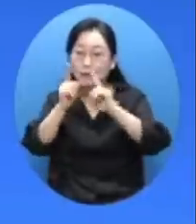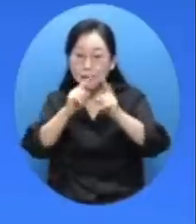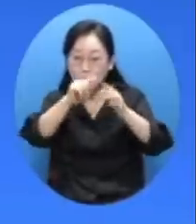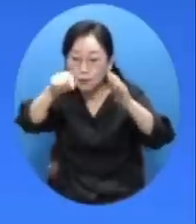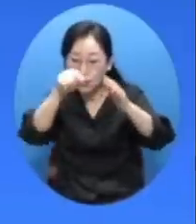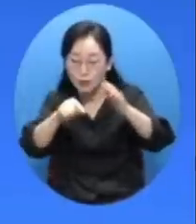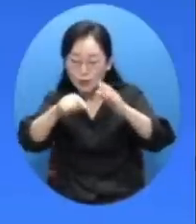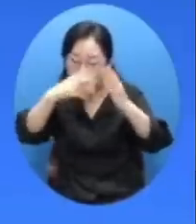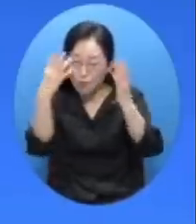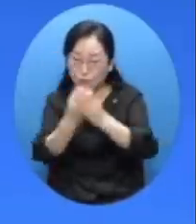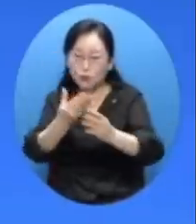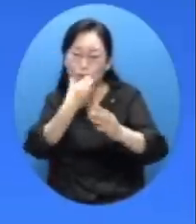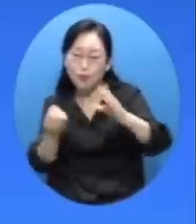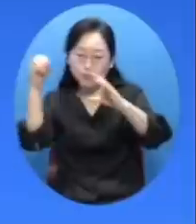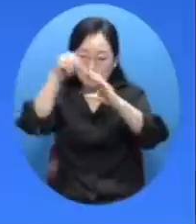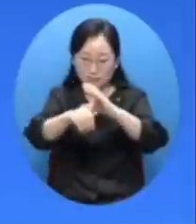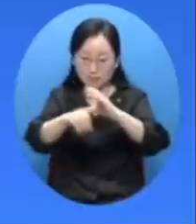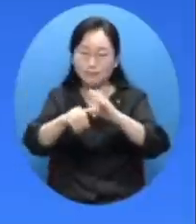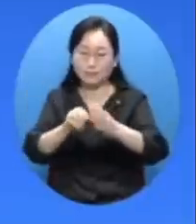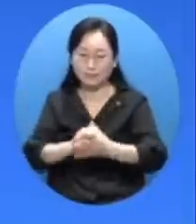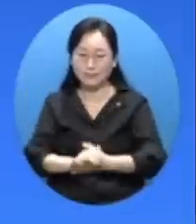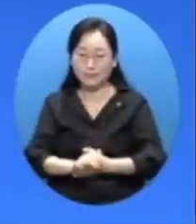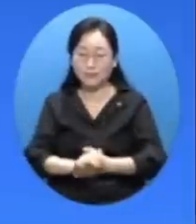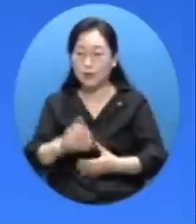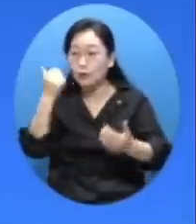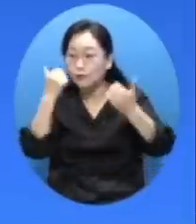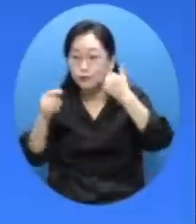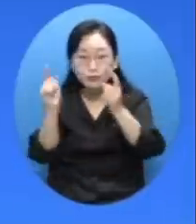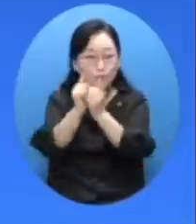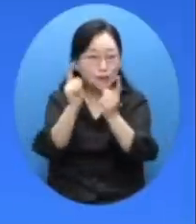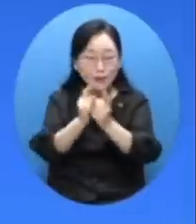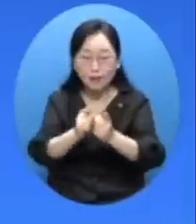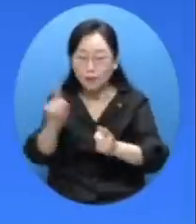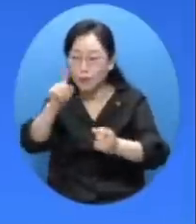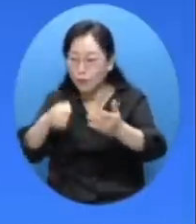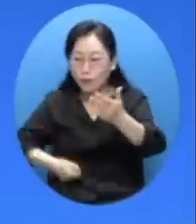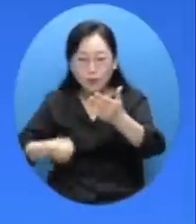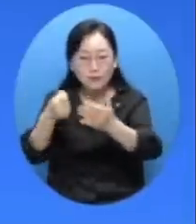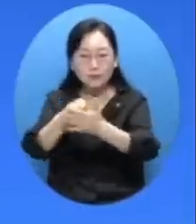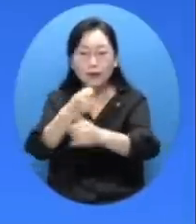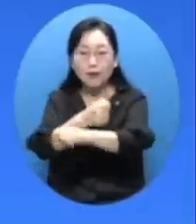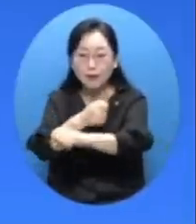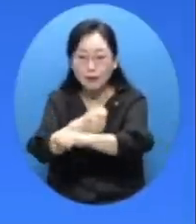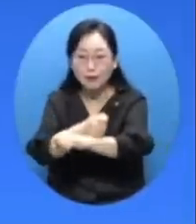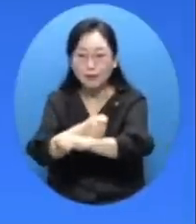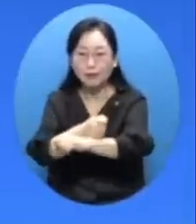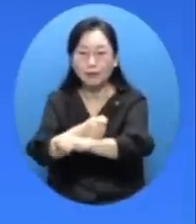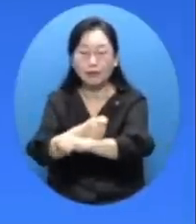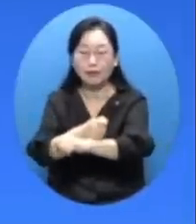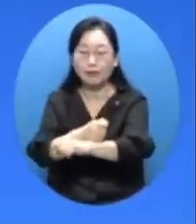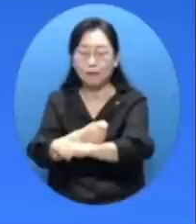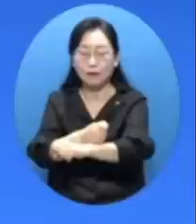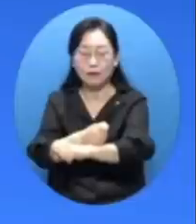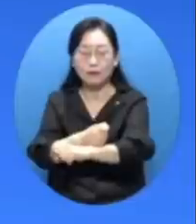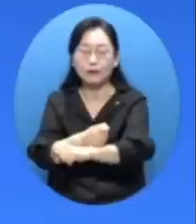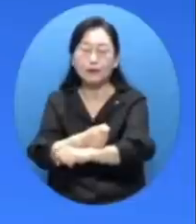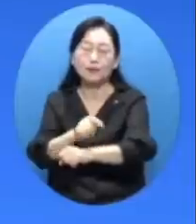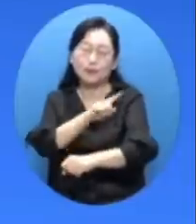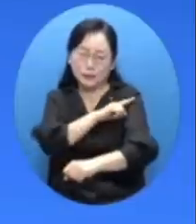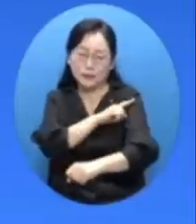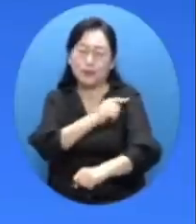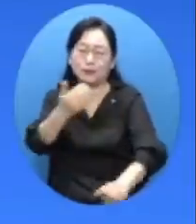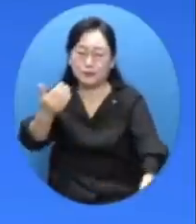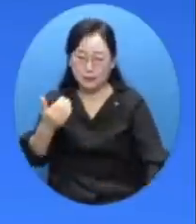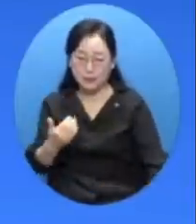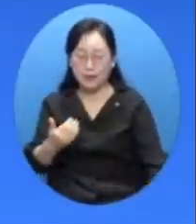것이 다 담겨 있습니다. 누구를 만나든지 어떤 결정을 하든지 늘 하나님 앞에 엎드려